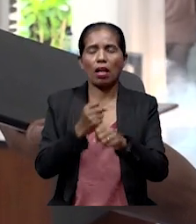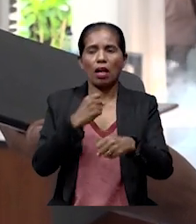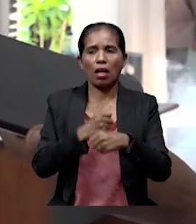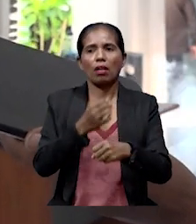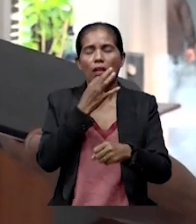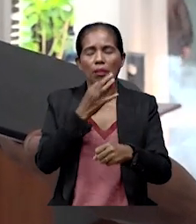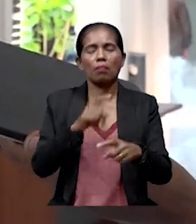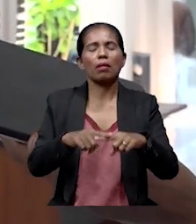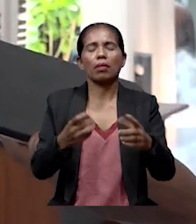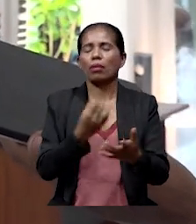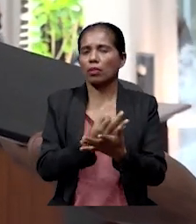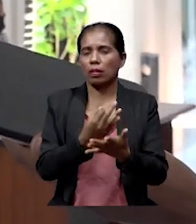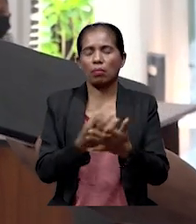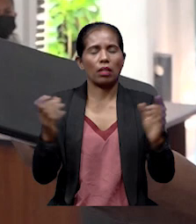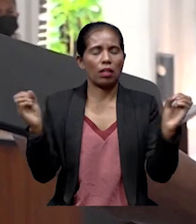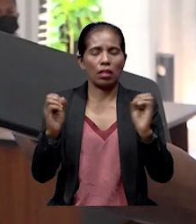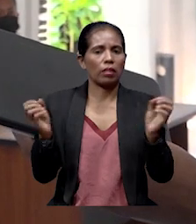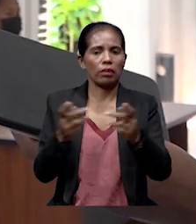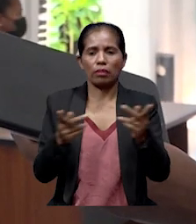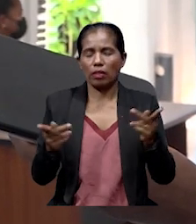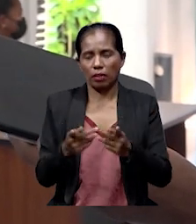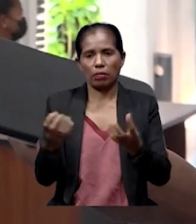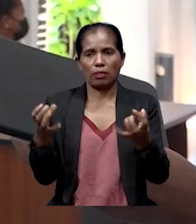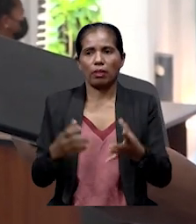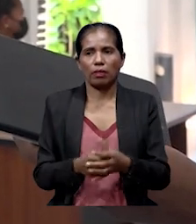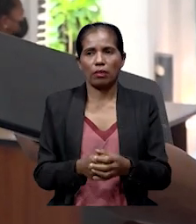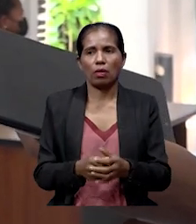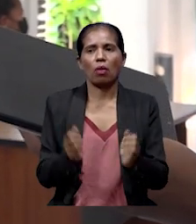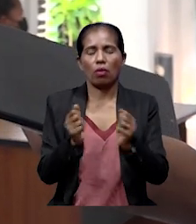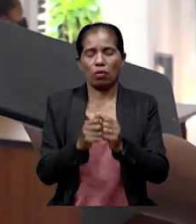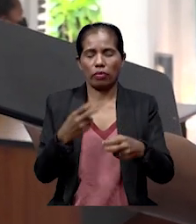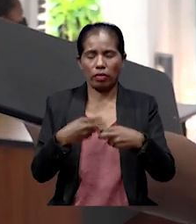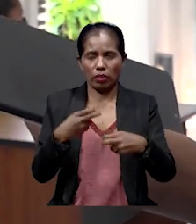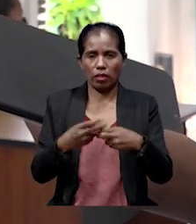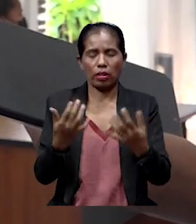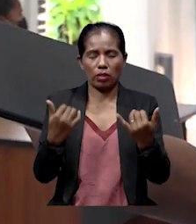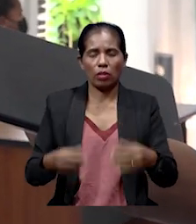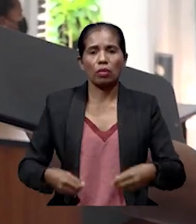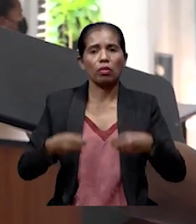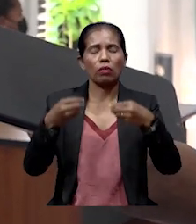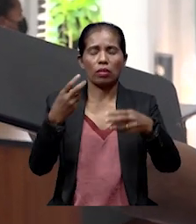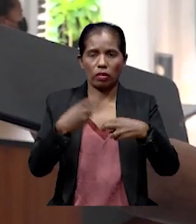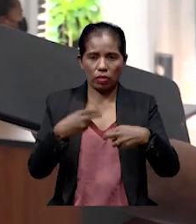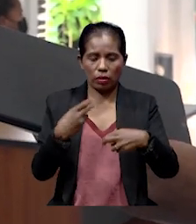mak falta ia fatin barbarak tamba ho krize ita ne fo impactu ba